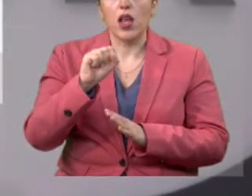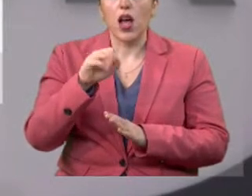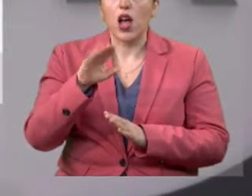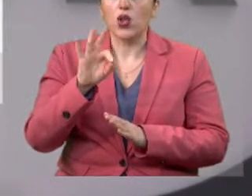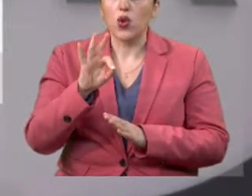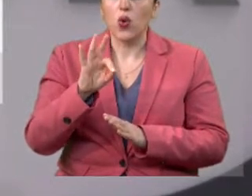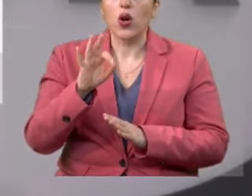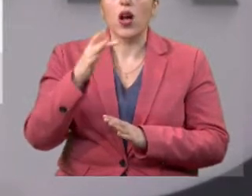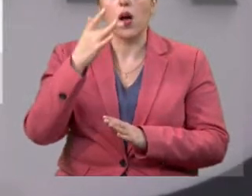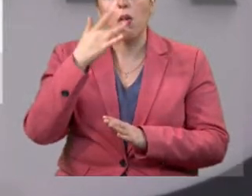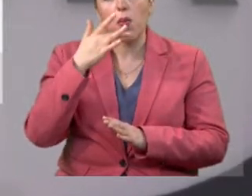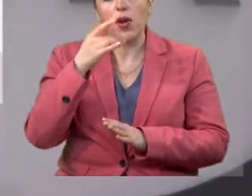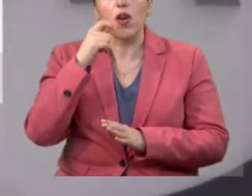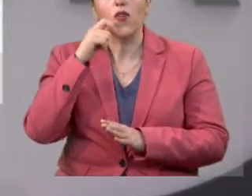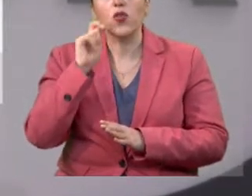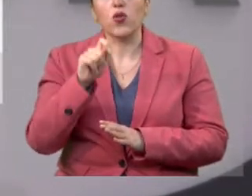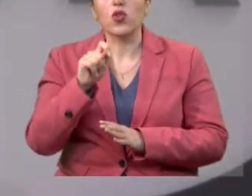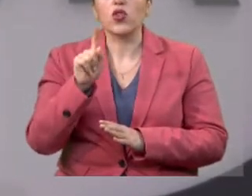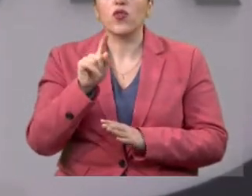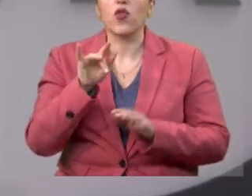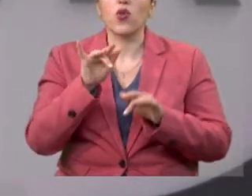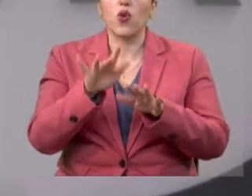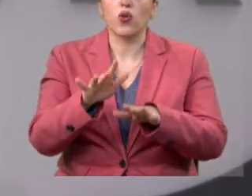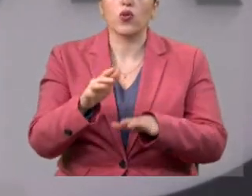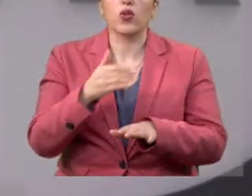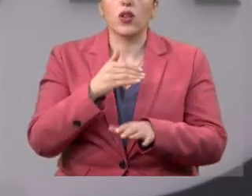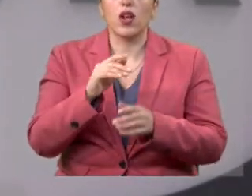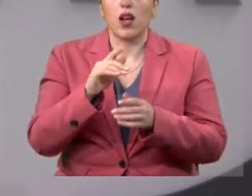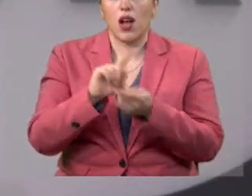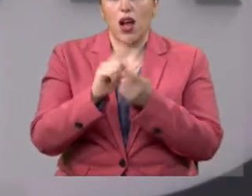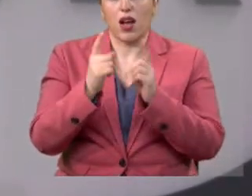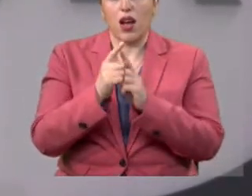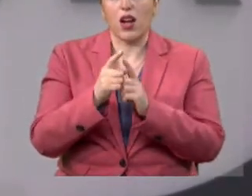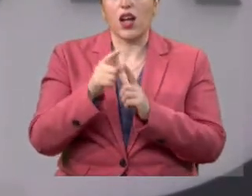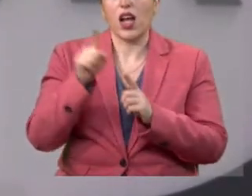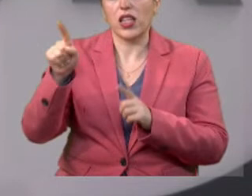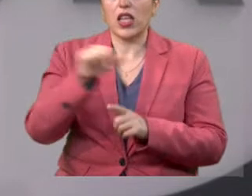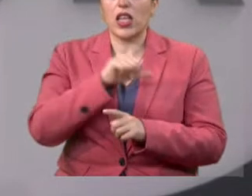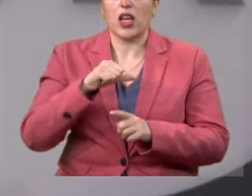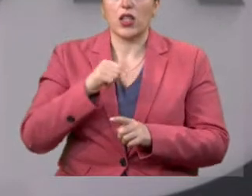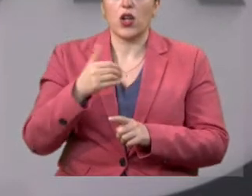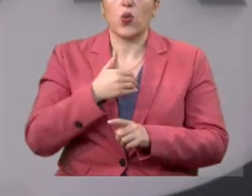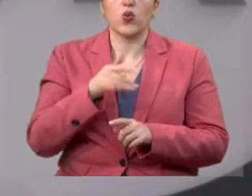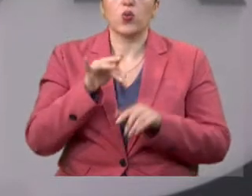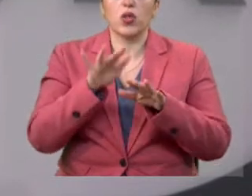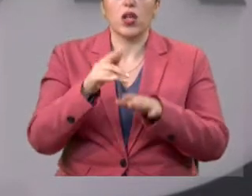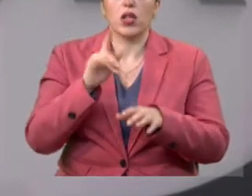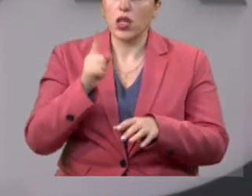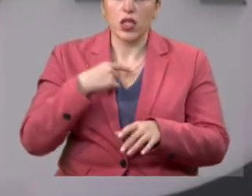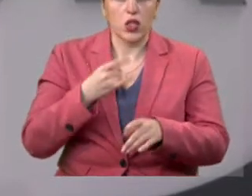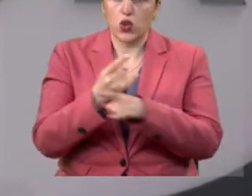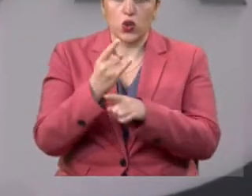Միացյալ Նահանգները պատրաստվում են ինչ-որ բան անել, դա նշանակում է, որ ինքն է պատրաստվում դա անել։ Ես կատակ չեմ անում։